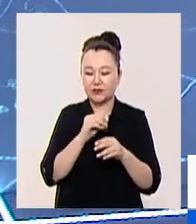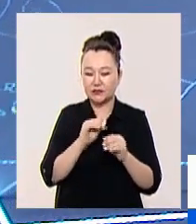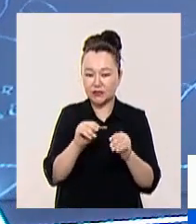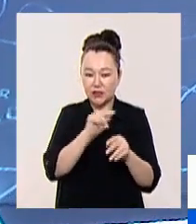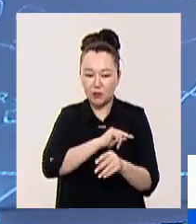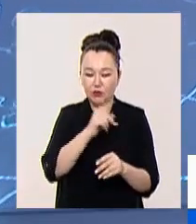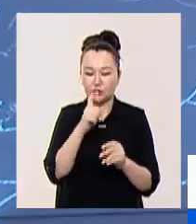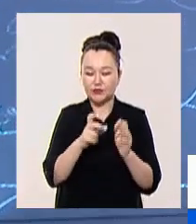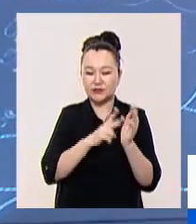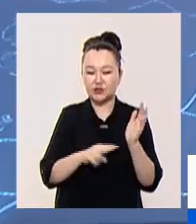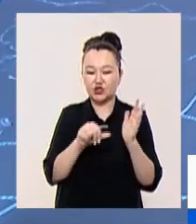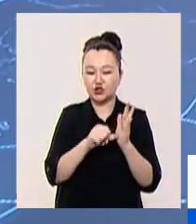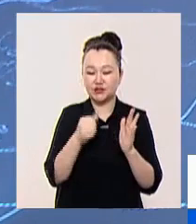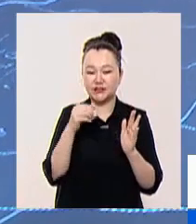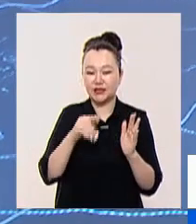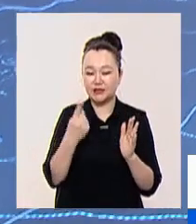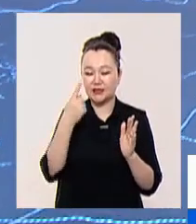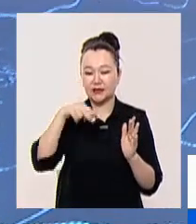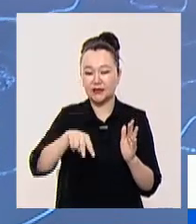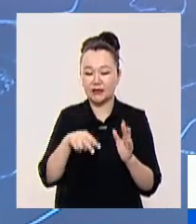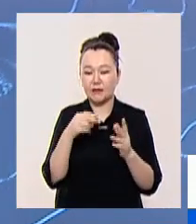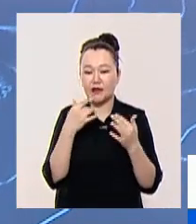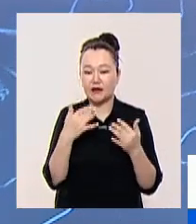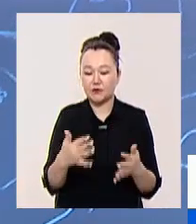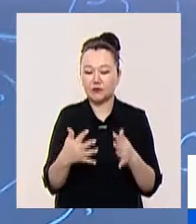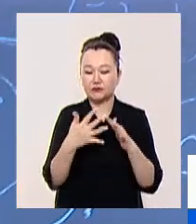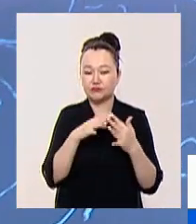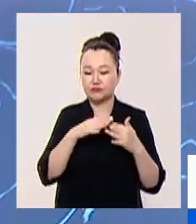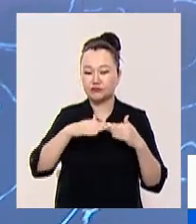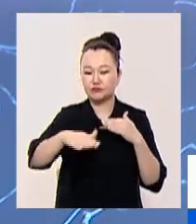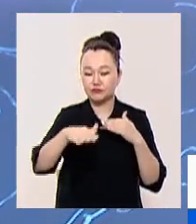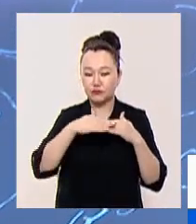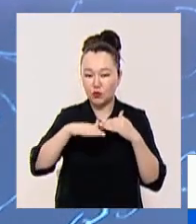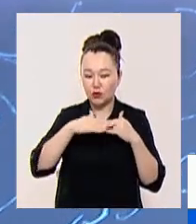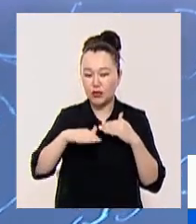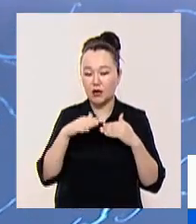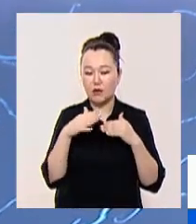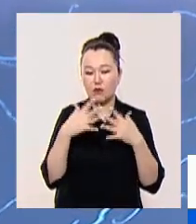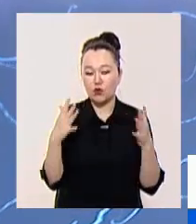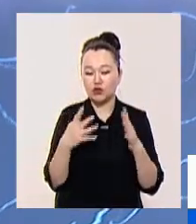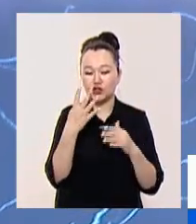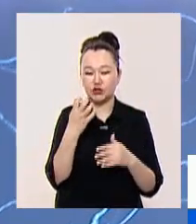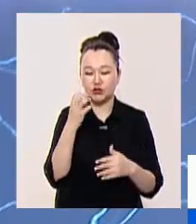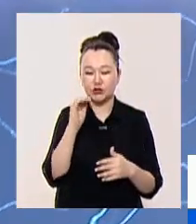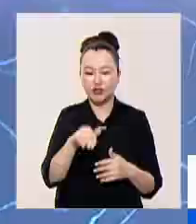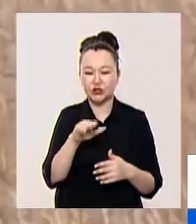176 тенге за литр. При этом потребность аграриев в солярке более 400 тысяч тонн.